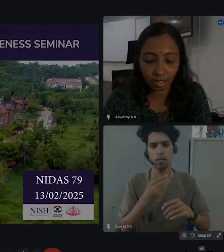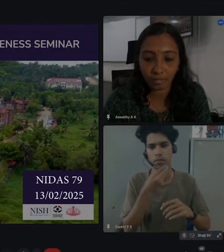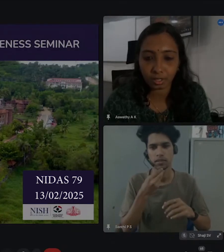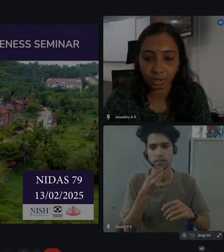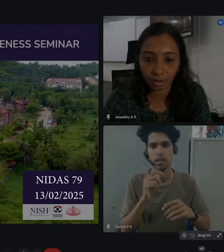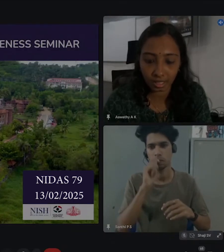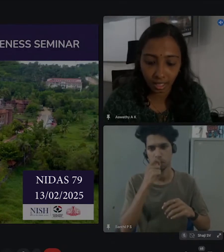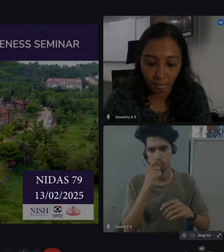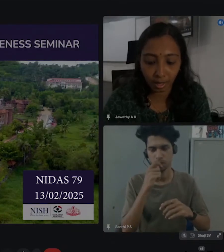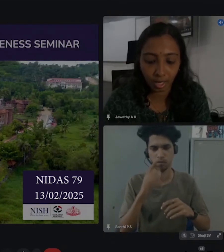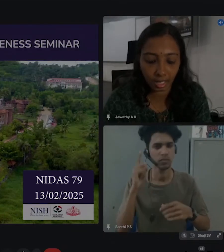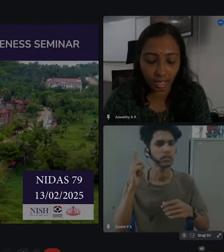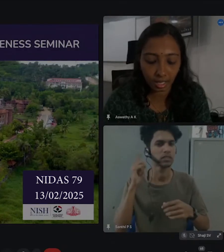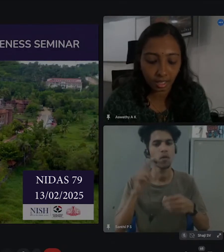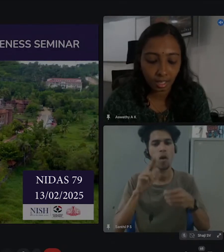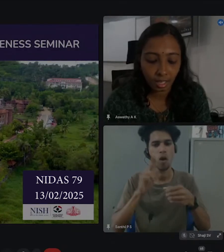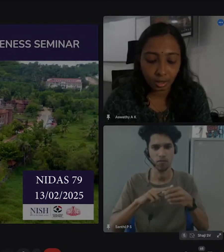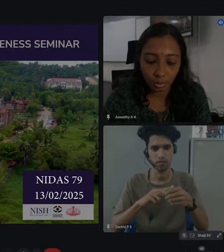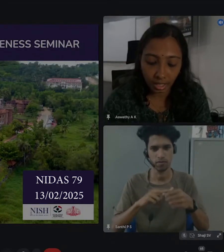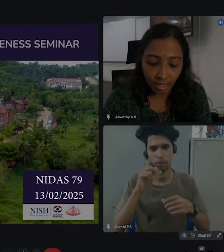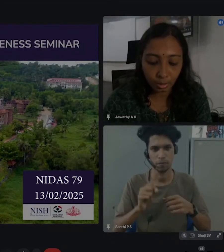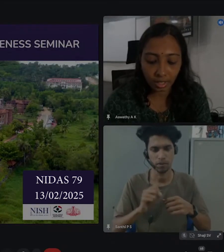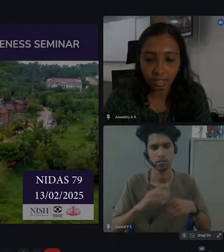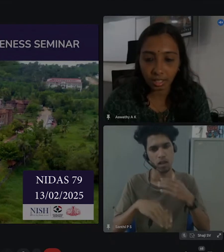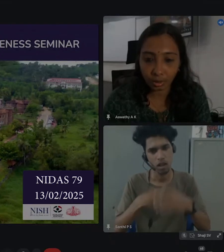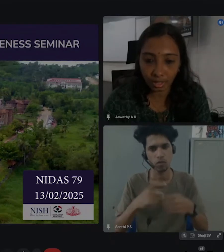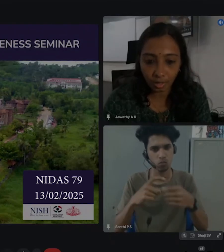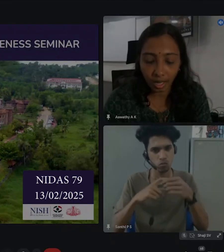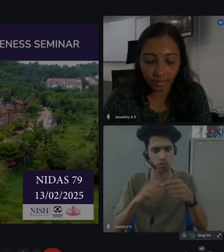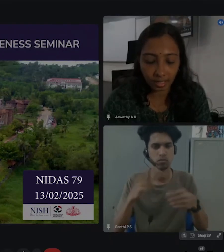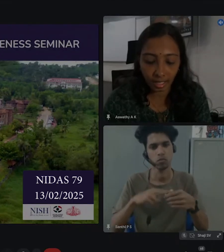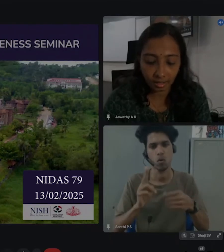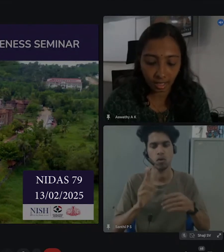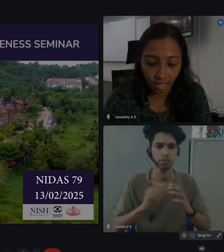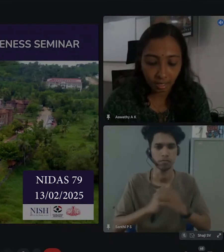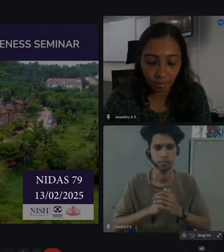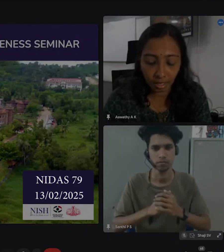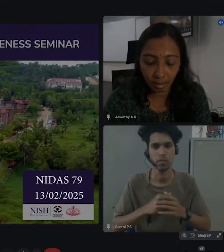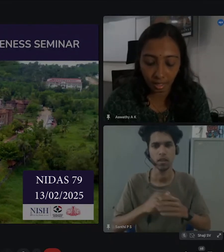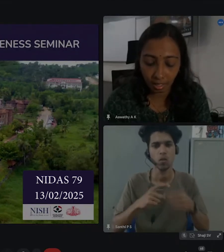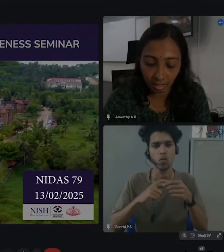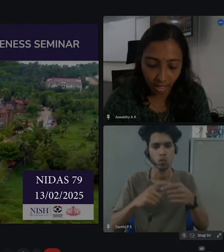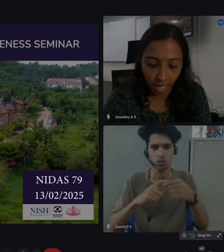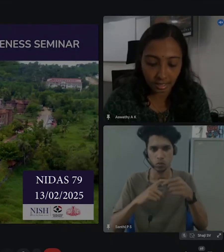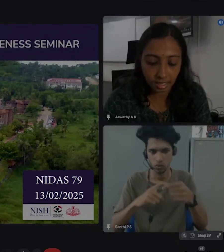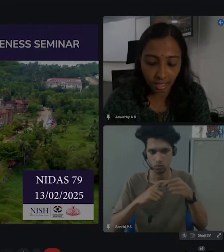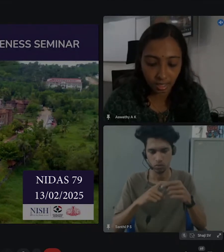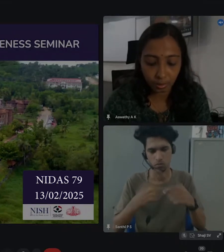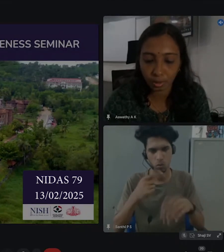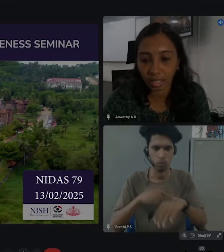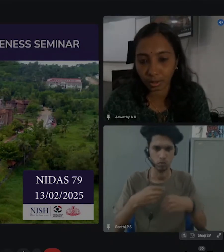മോഡ് തുടങ്ങിയവ സ്വിച്ച് ഓൺ ചെയ്യാൻ പാടുള്ളതല്ല. ചോദ്യങ്ങൾ ചോദിക്കാനുള്ള അവസരം നൽകുന്നതാണ്.